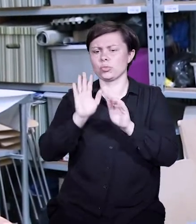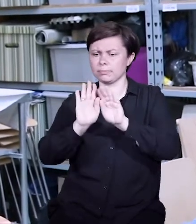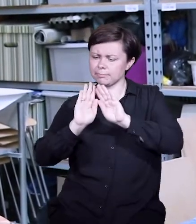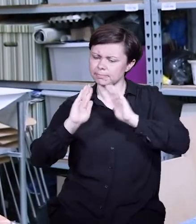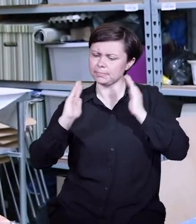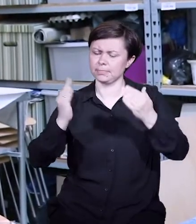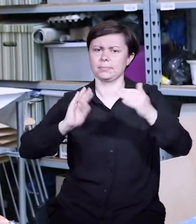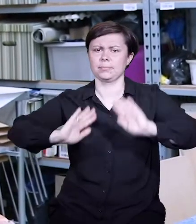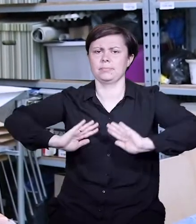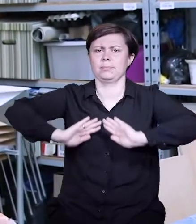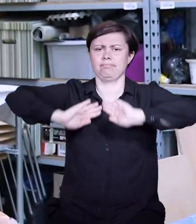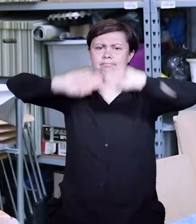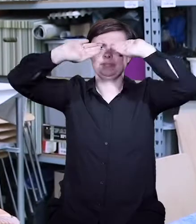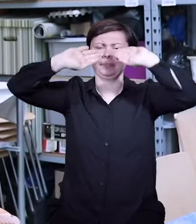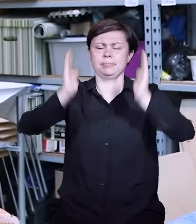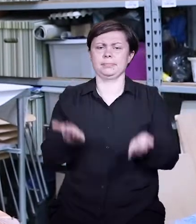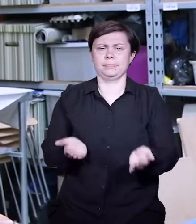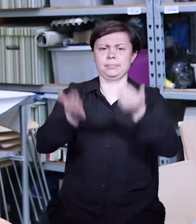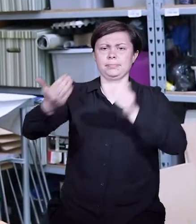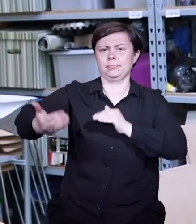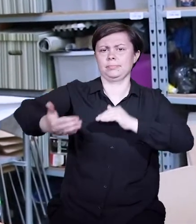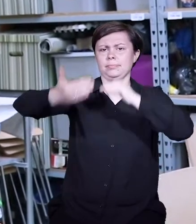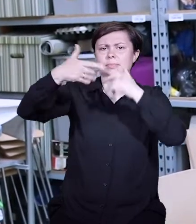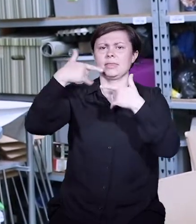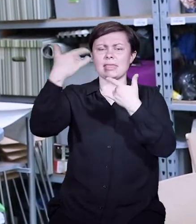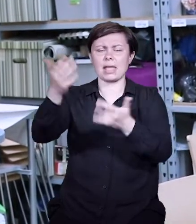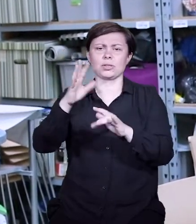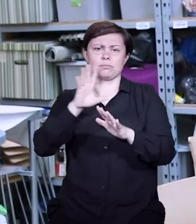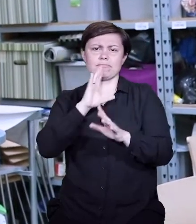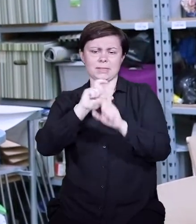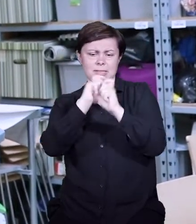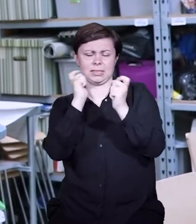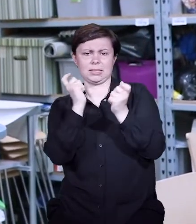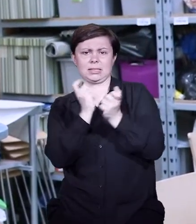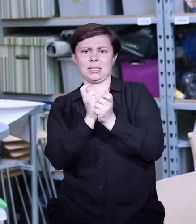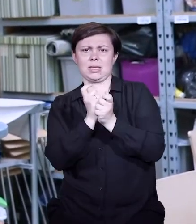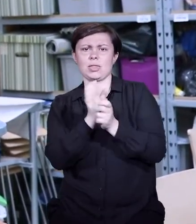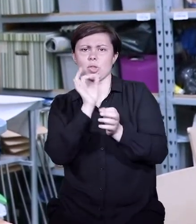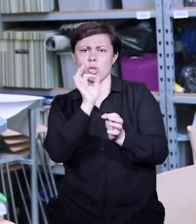tą powierzchnię i nadać